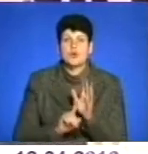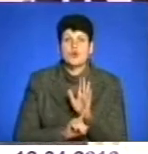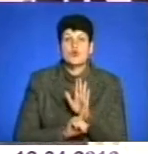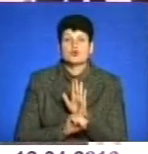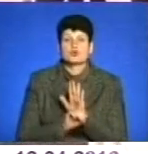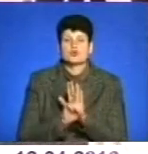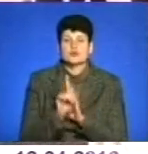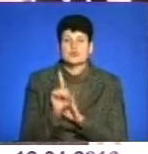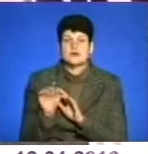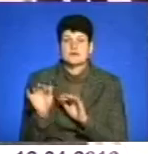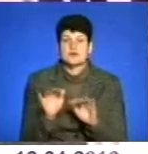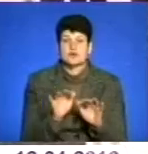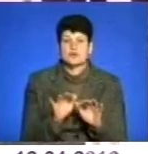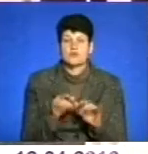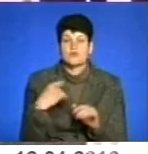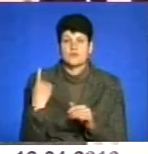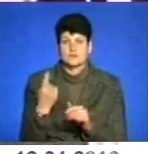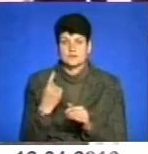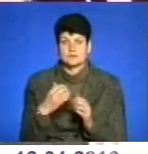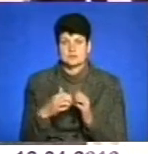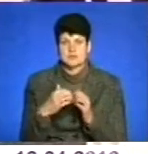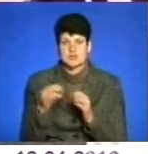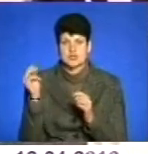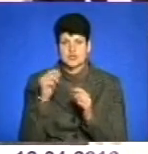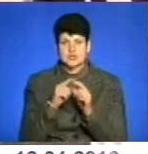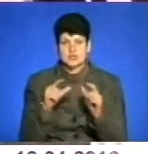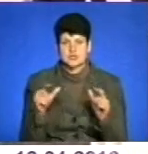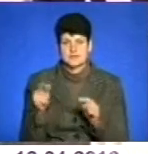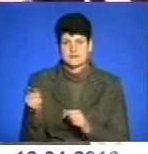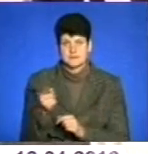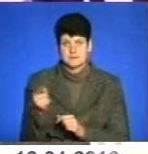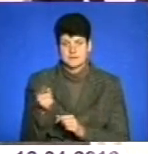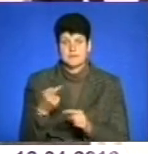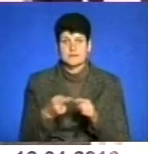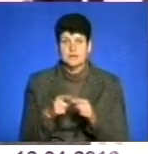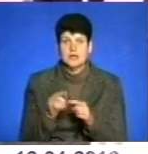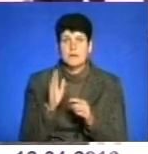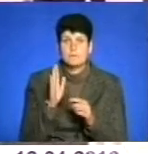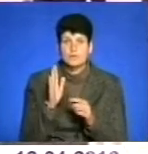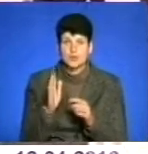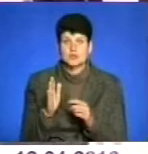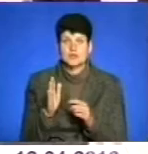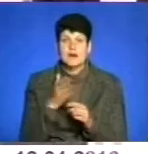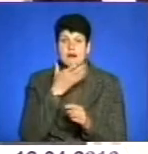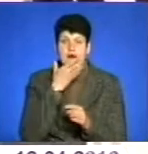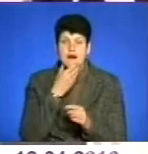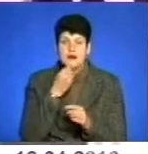розпочався рух в межах області серед шкіл Тернопілля. І це буде дуже